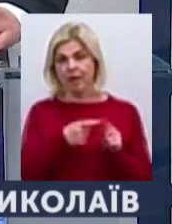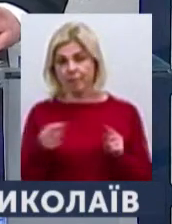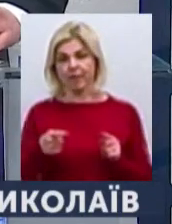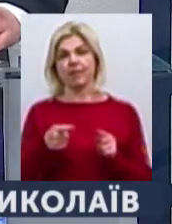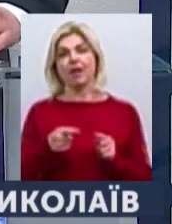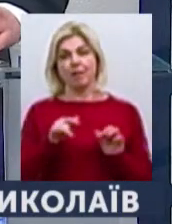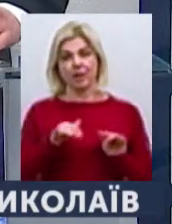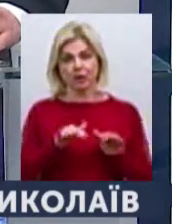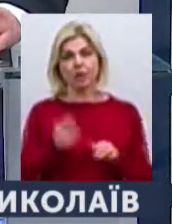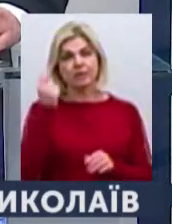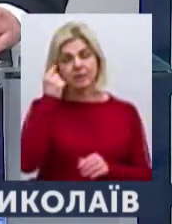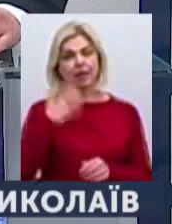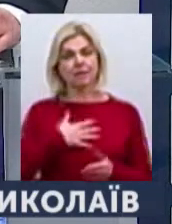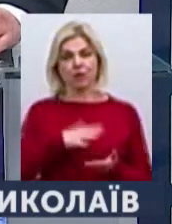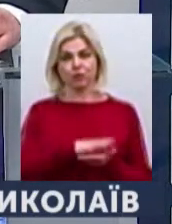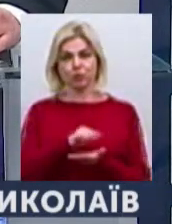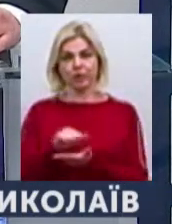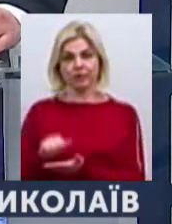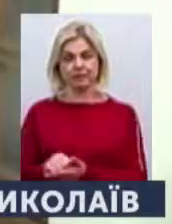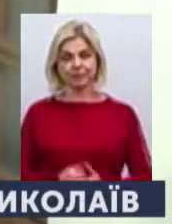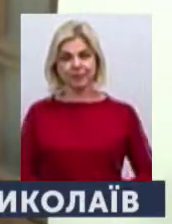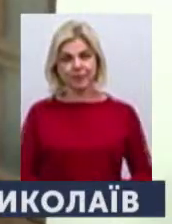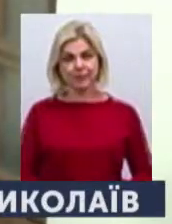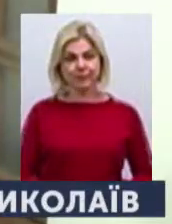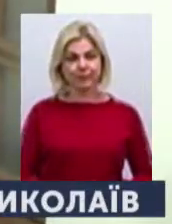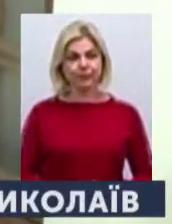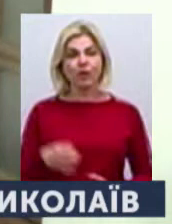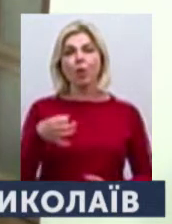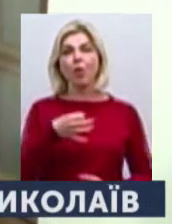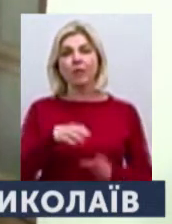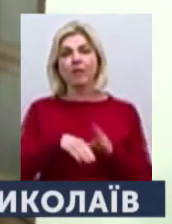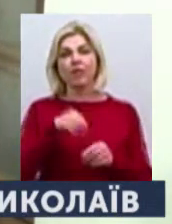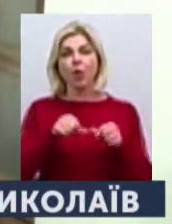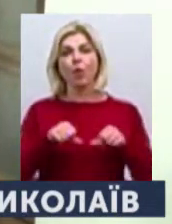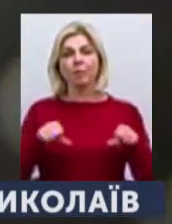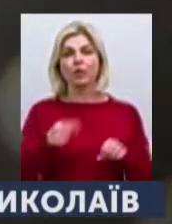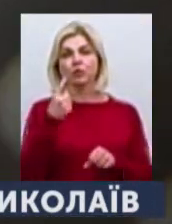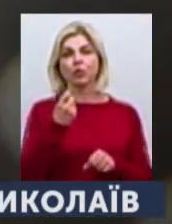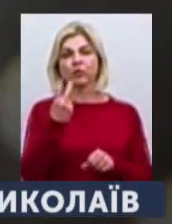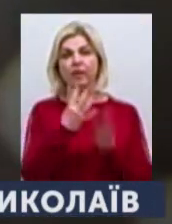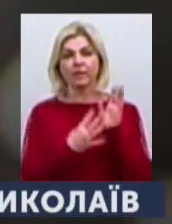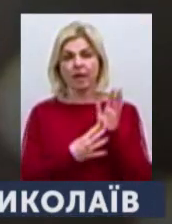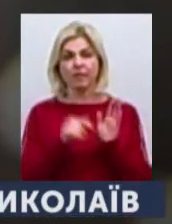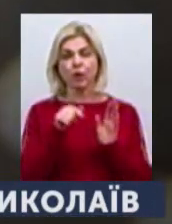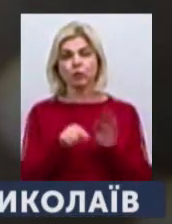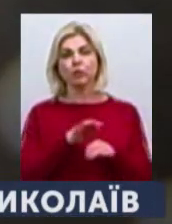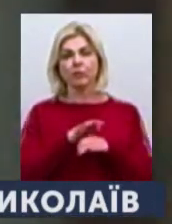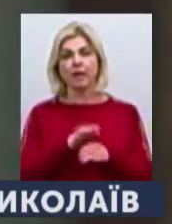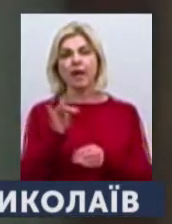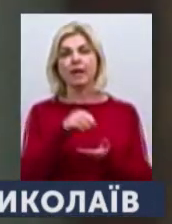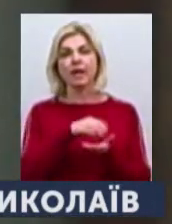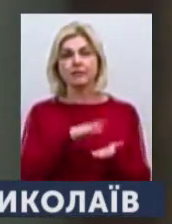Суспільного Олександр Гордієнко та Ігор Чорний. Обласна виборча комісія 129. Тут відбувається реєстрація